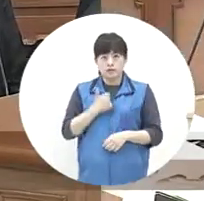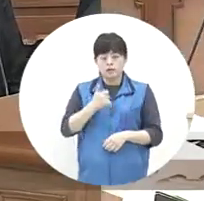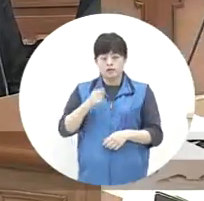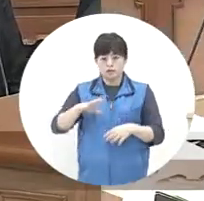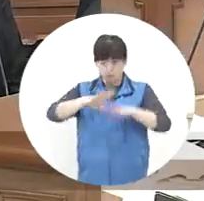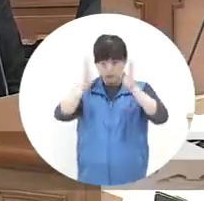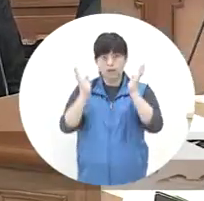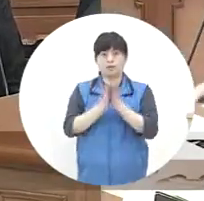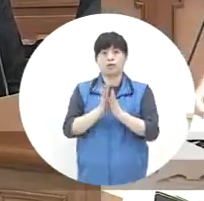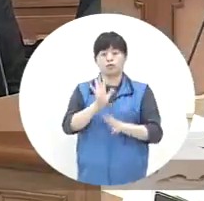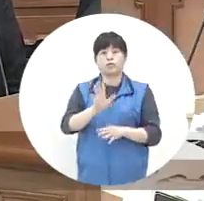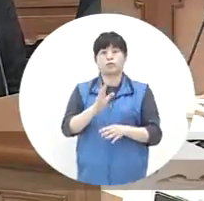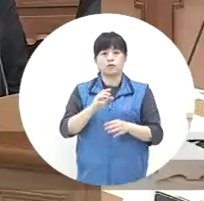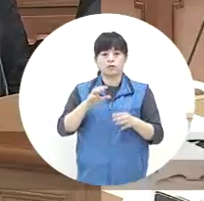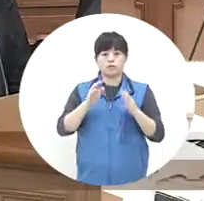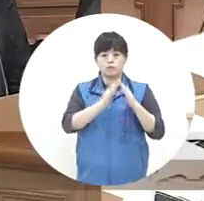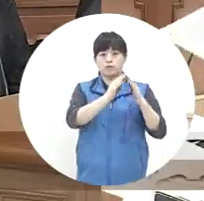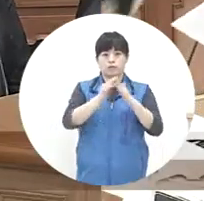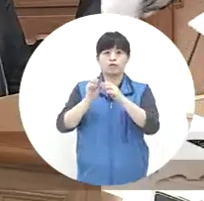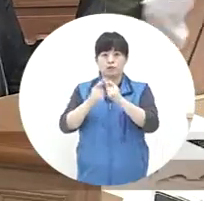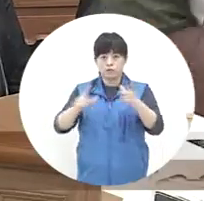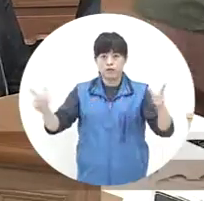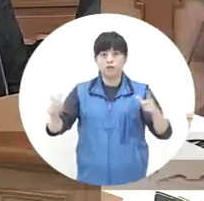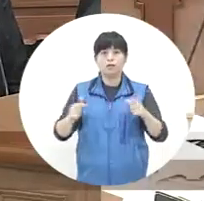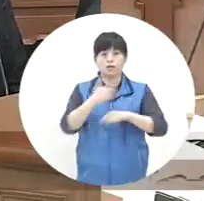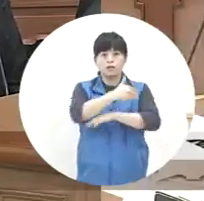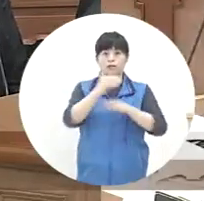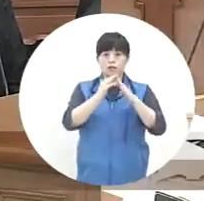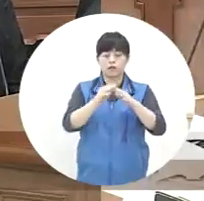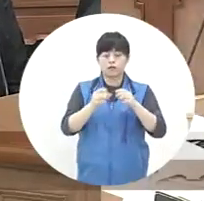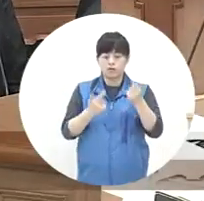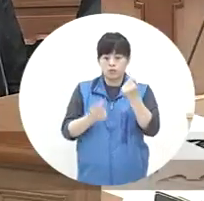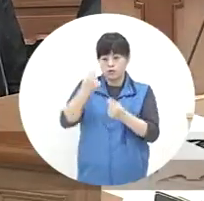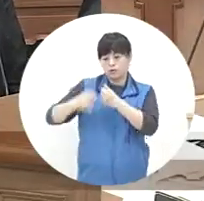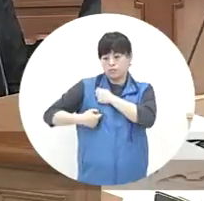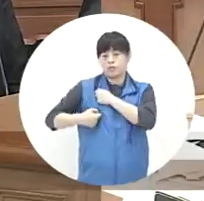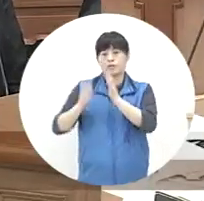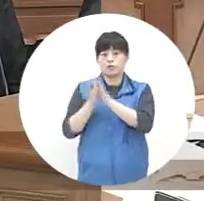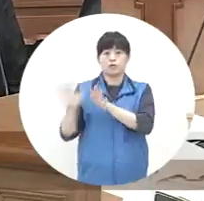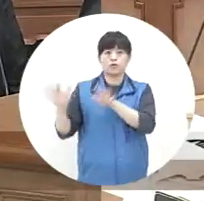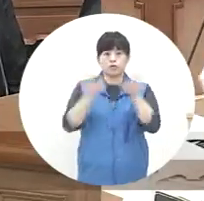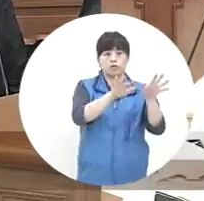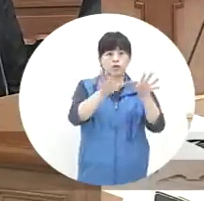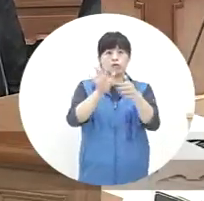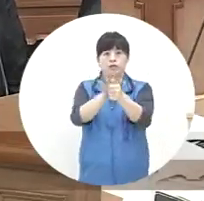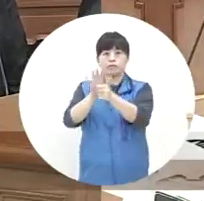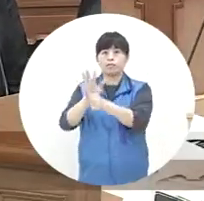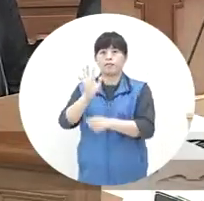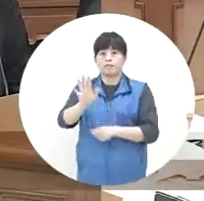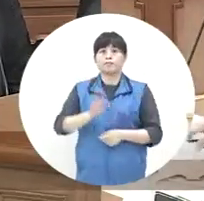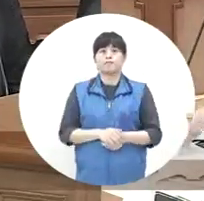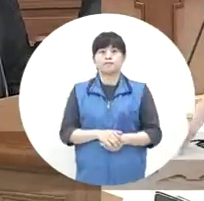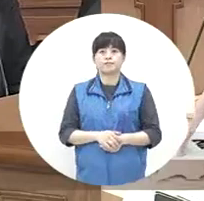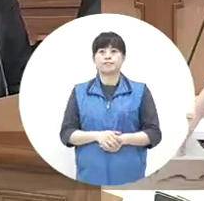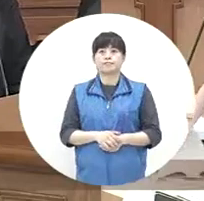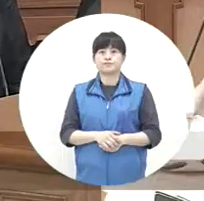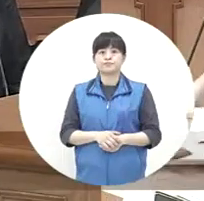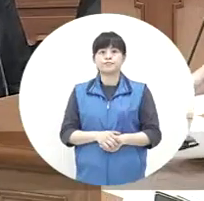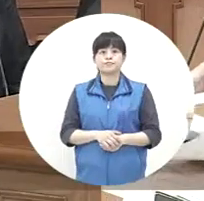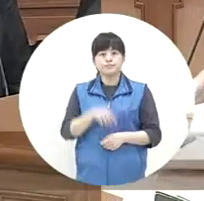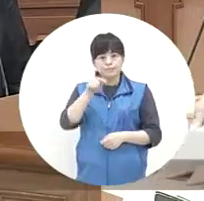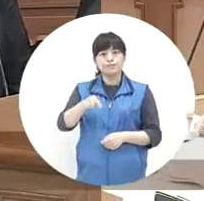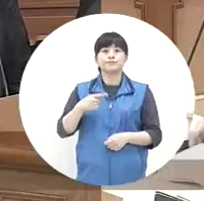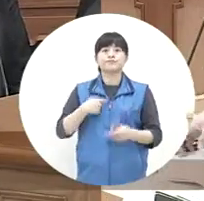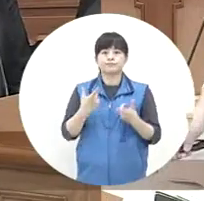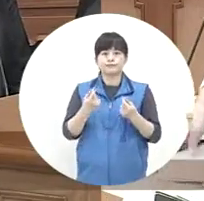的全部各县市很多的这个化学兵都有协助做这一些方面。这个部分我